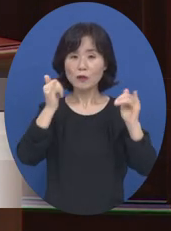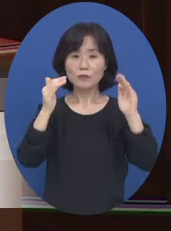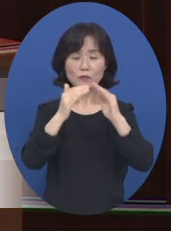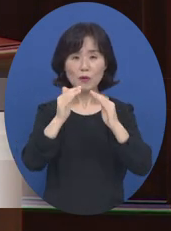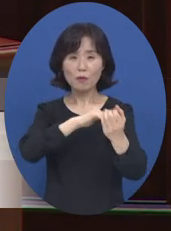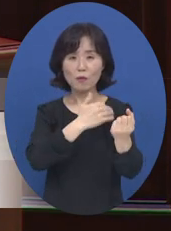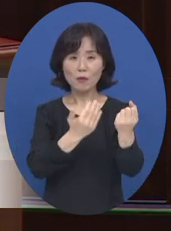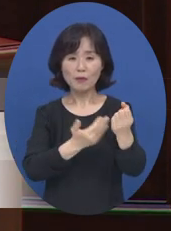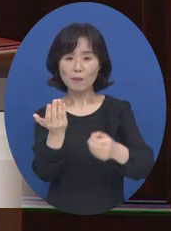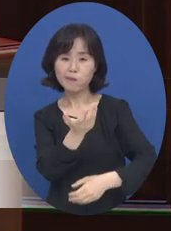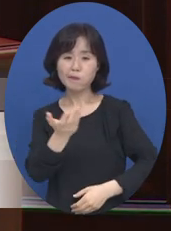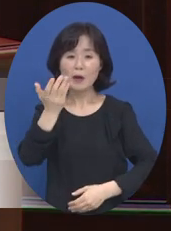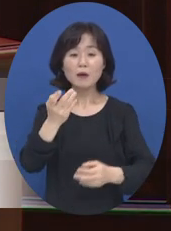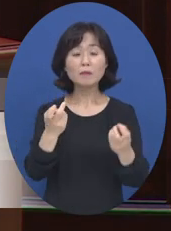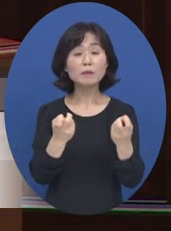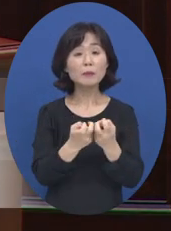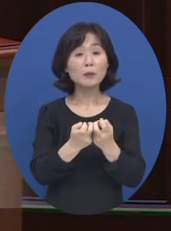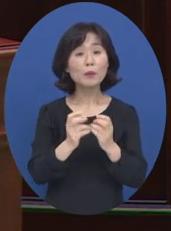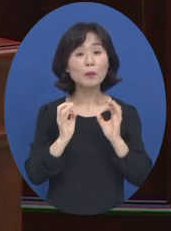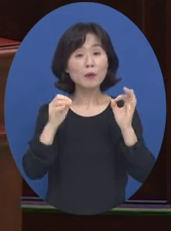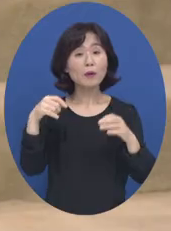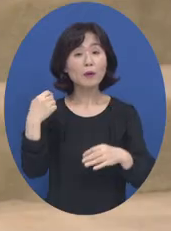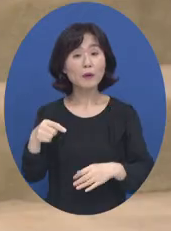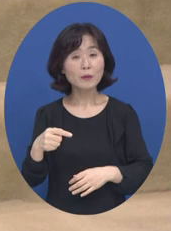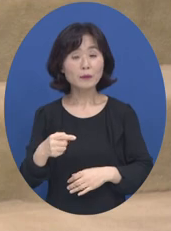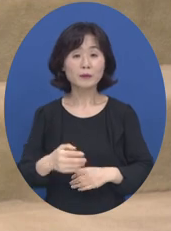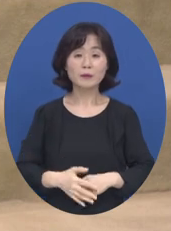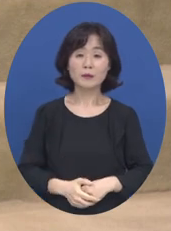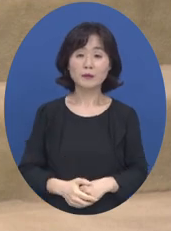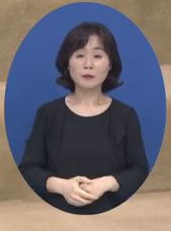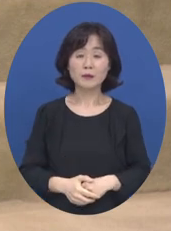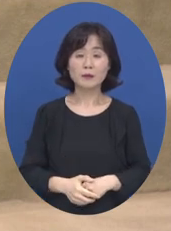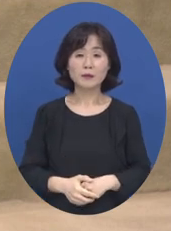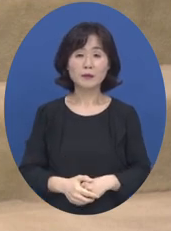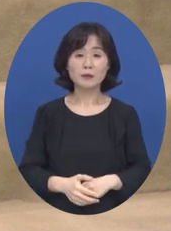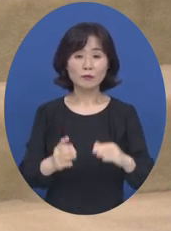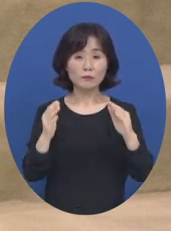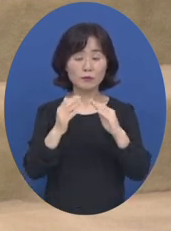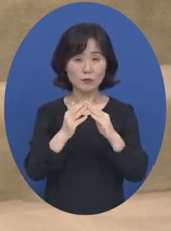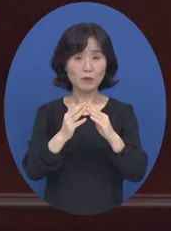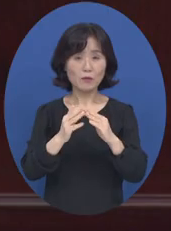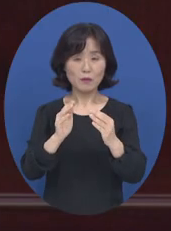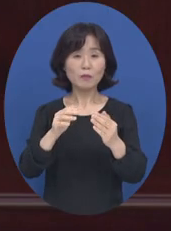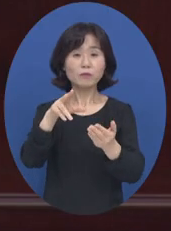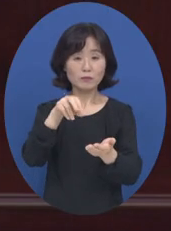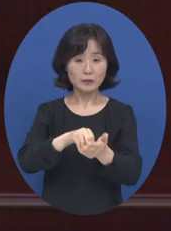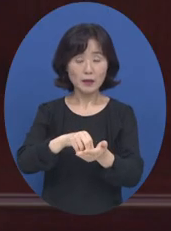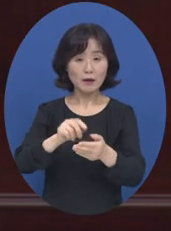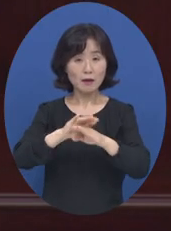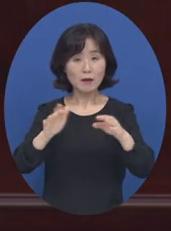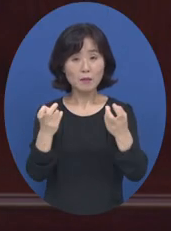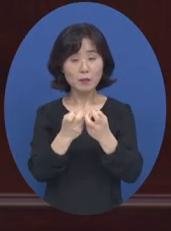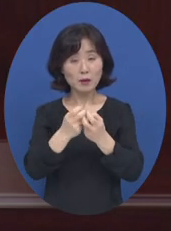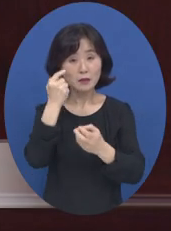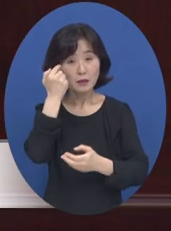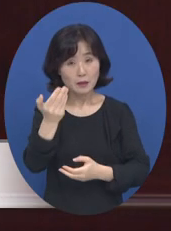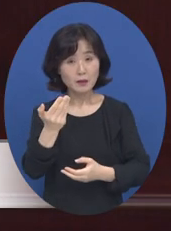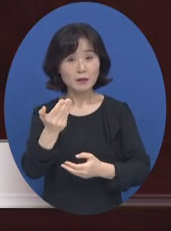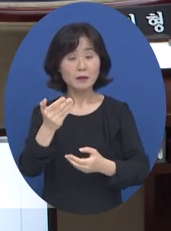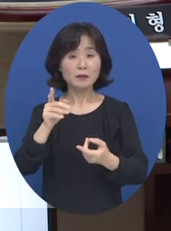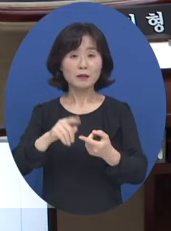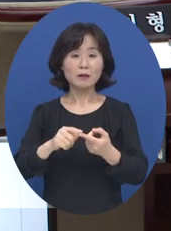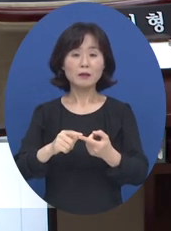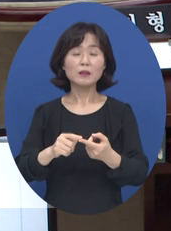주거권 향상을 위해서 어떠한 노력을 하고 있는지. 그 가운데 주거권 문제 해결 방안을 묻는 질문에 대해선